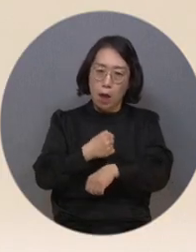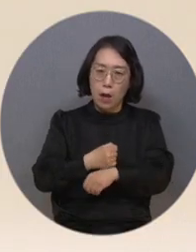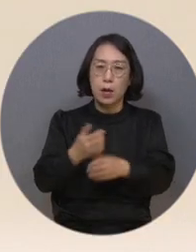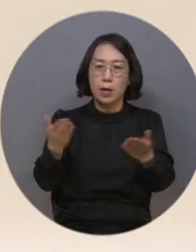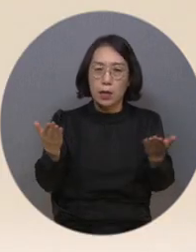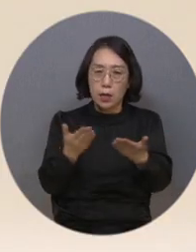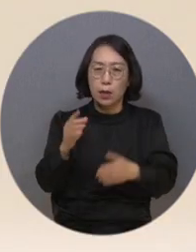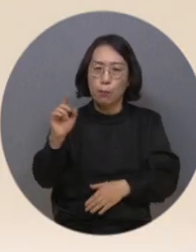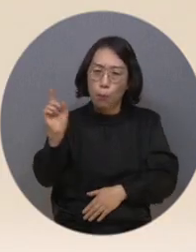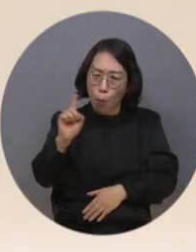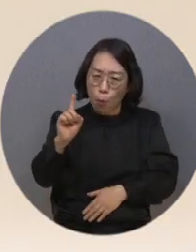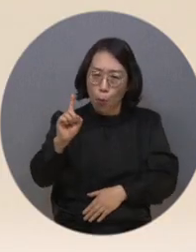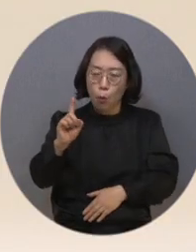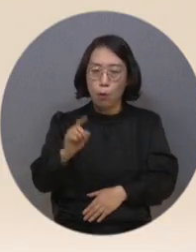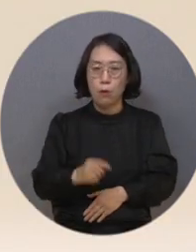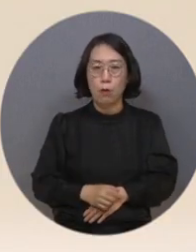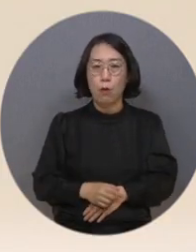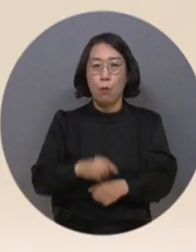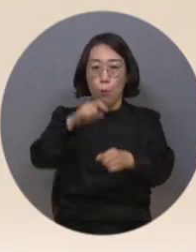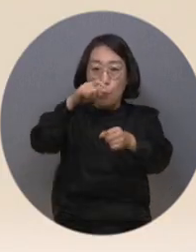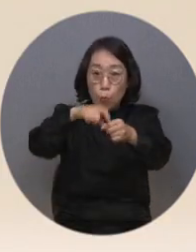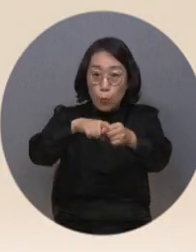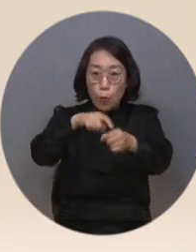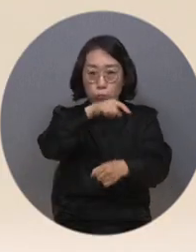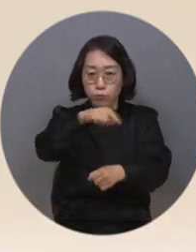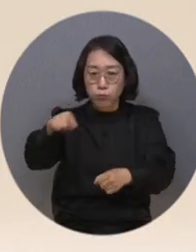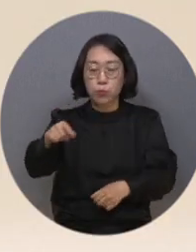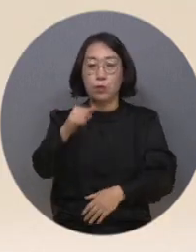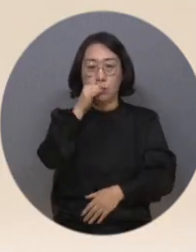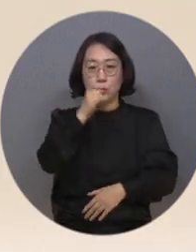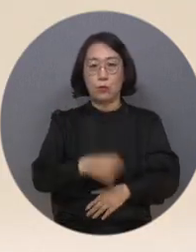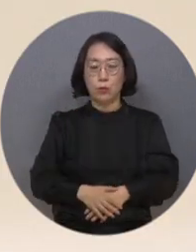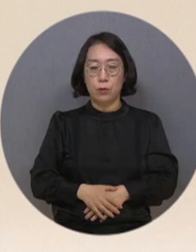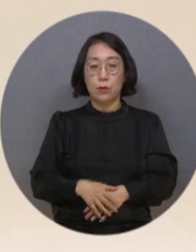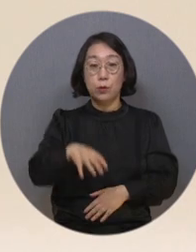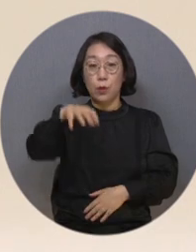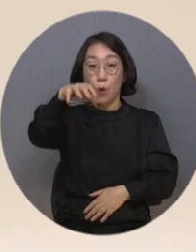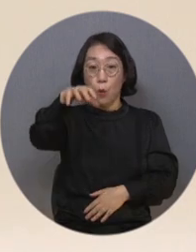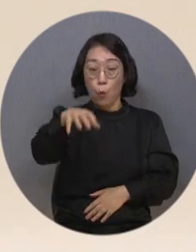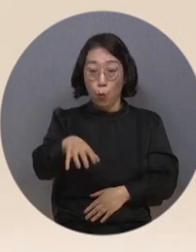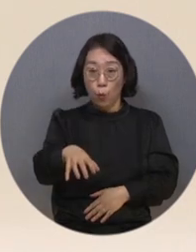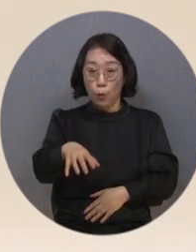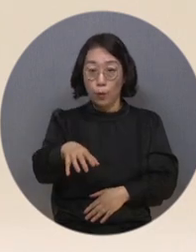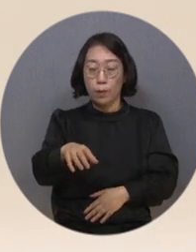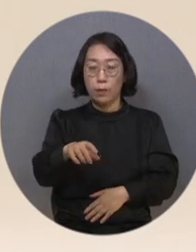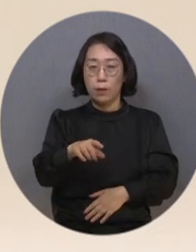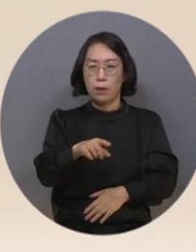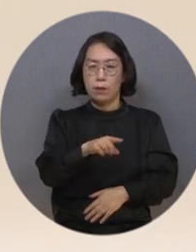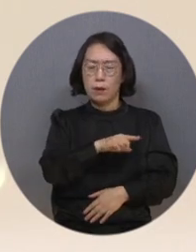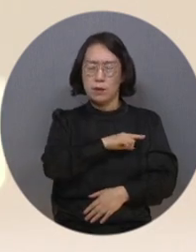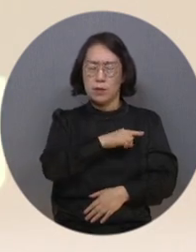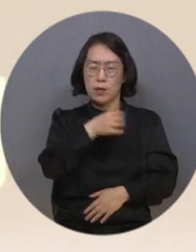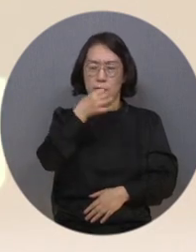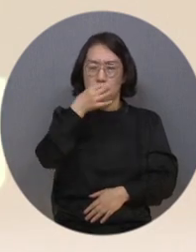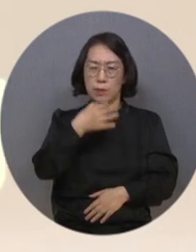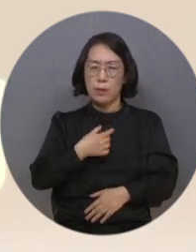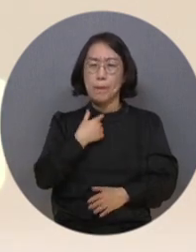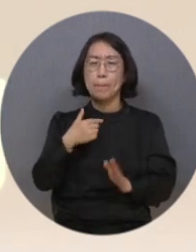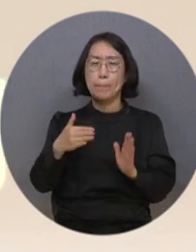있고 내가 가야 될 곳이 있더라고요. 그게 바로 그곳이 내가 힘들었던 곳,